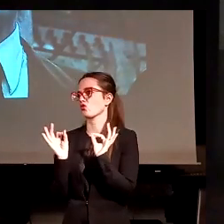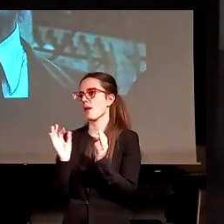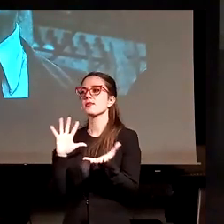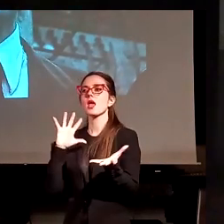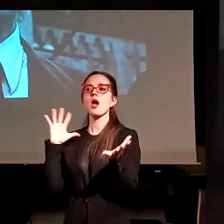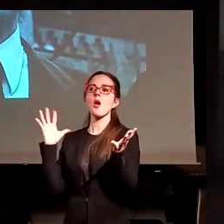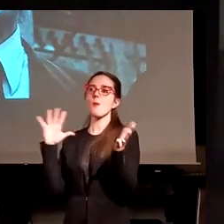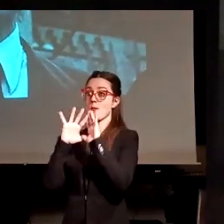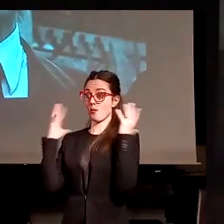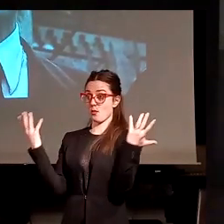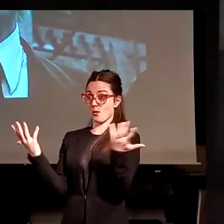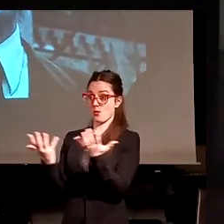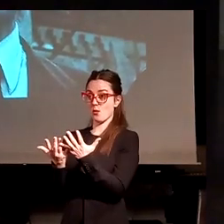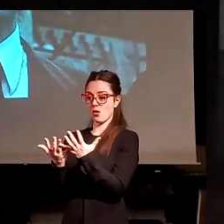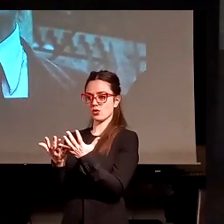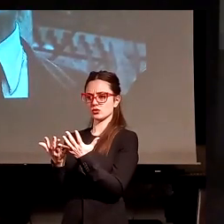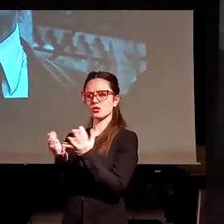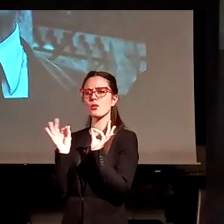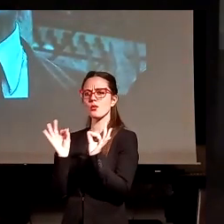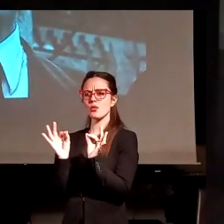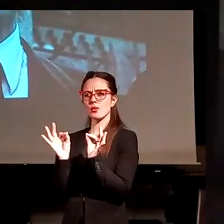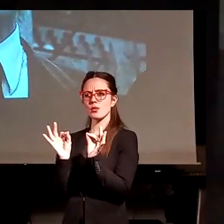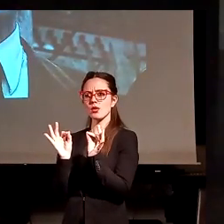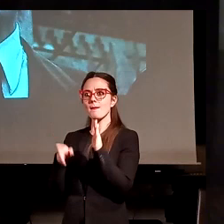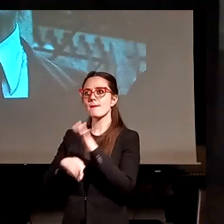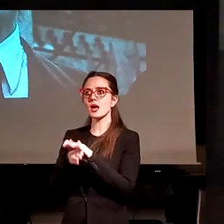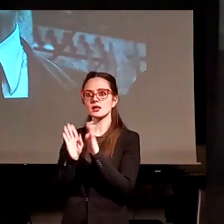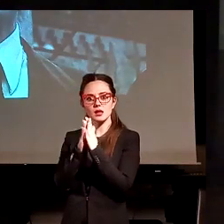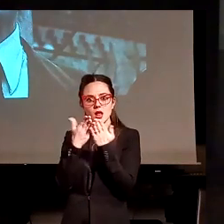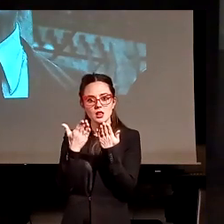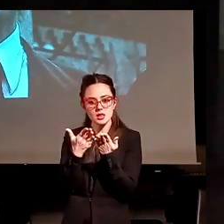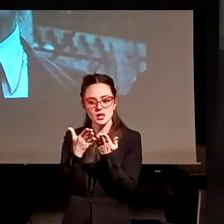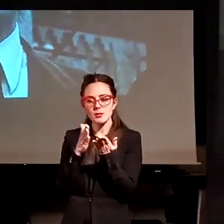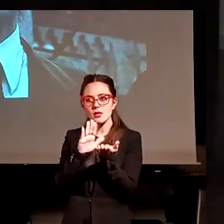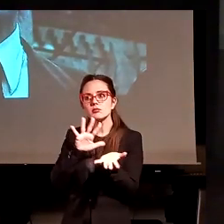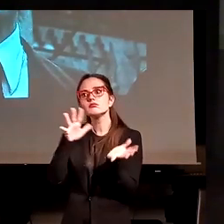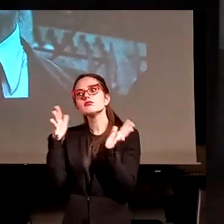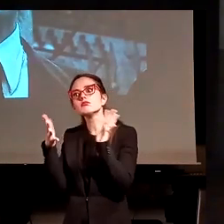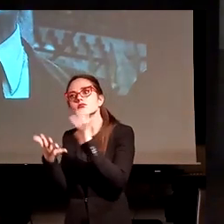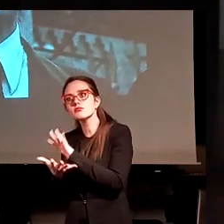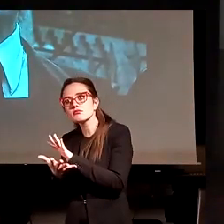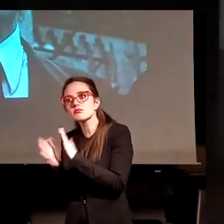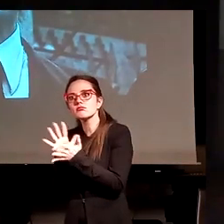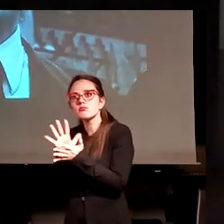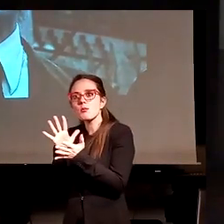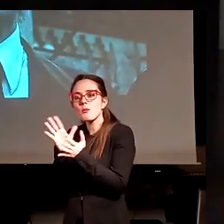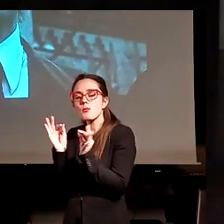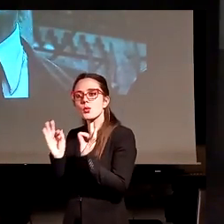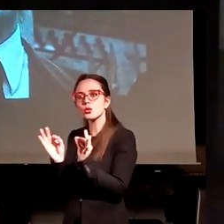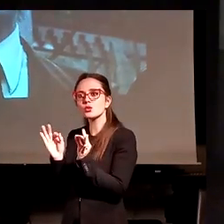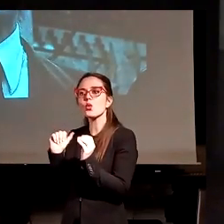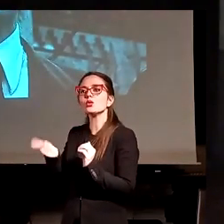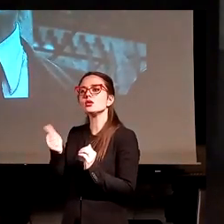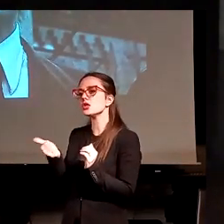confluisce in un libro e arriva a dire che invece il prodotto della undicesima edizione del ciclo